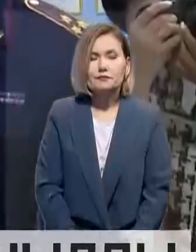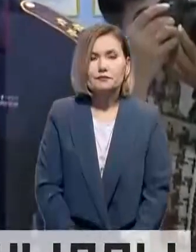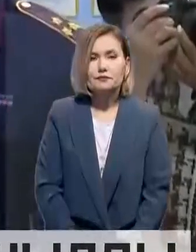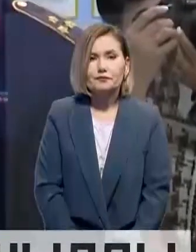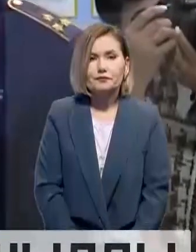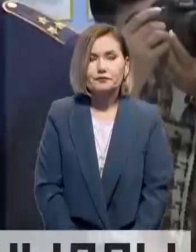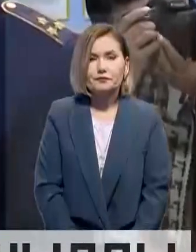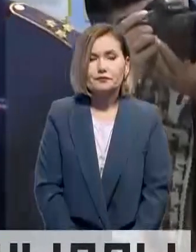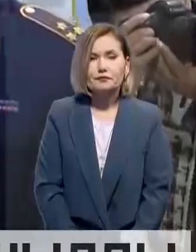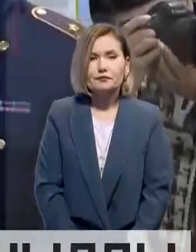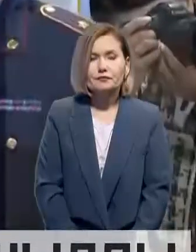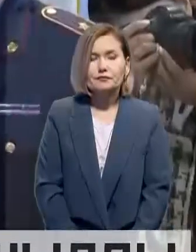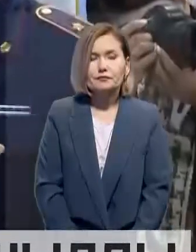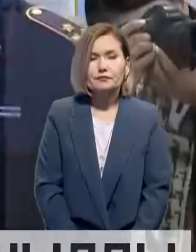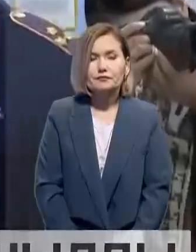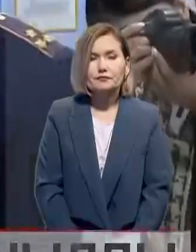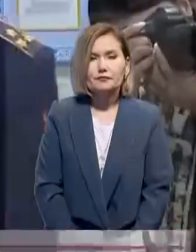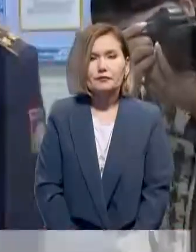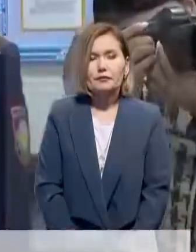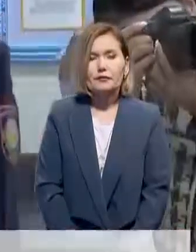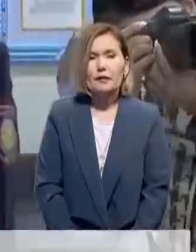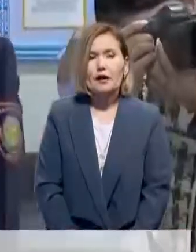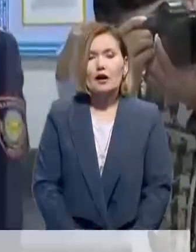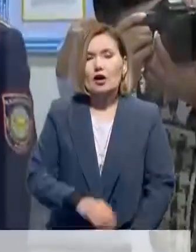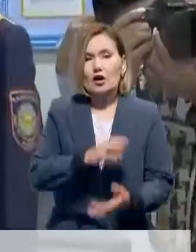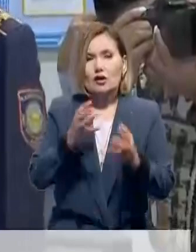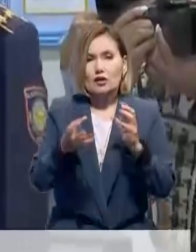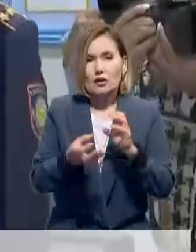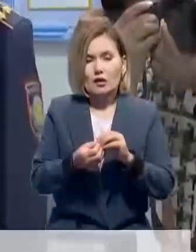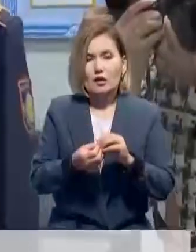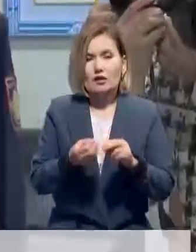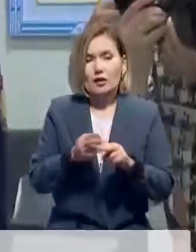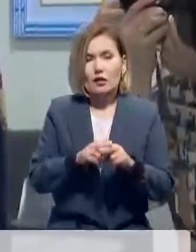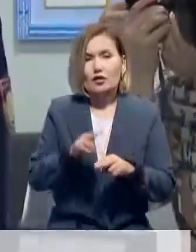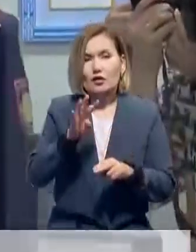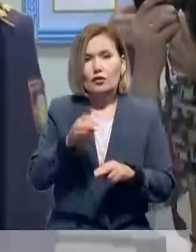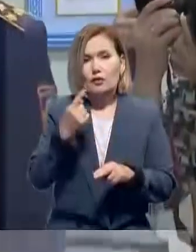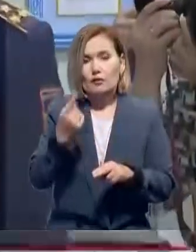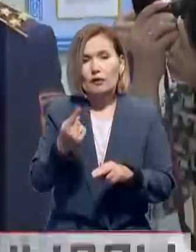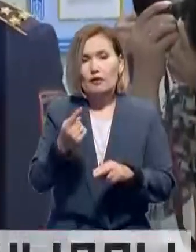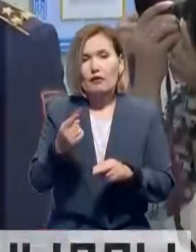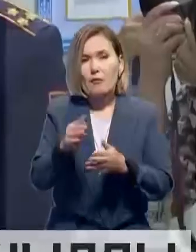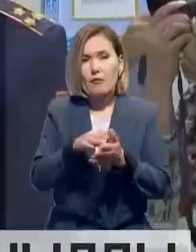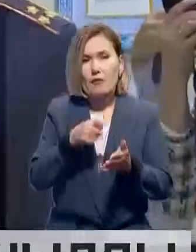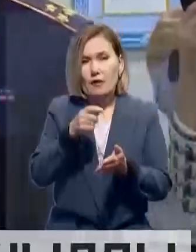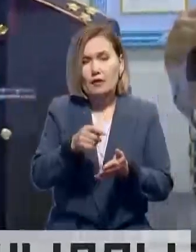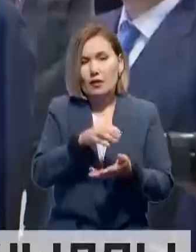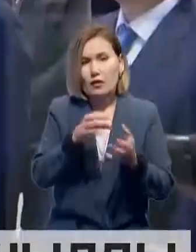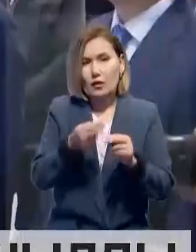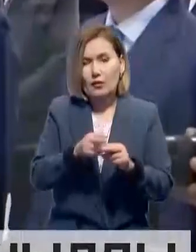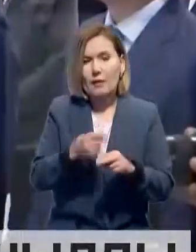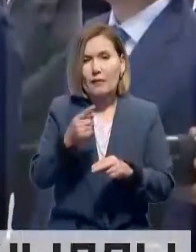Жол көлік оқиғалары тіркелгендер саны жалпы материалды 401, былтыр адам қазасымен ұштасқан ондыр болса биылғы